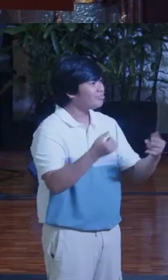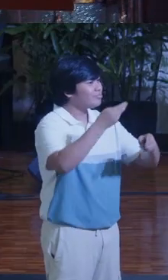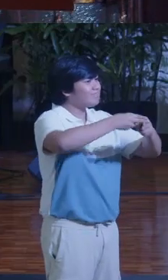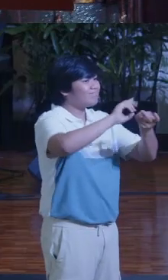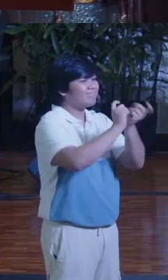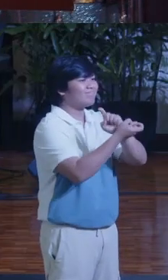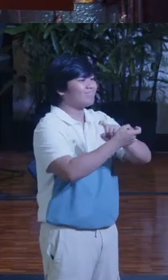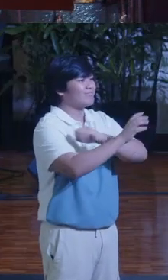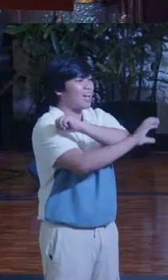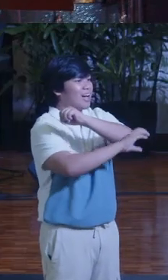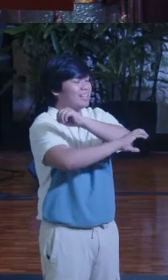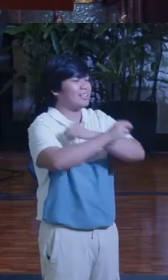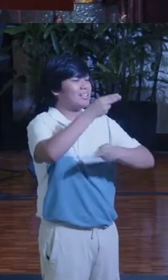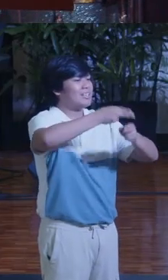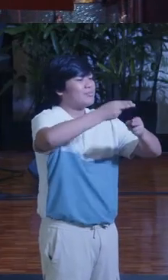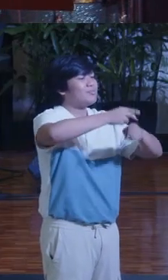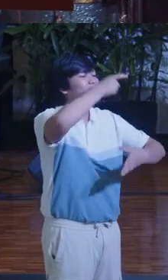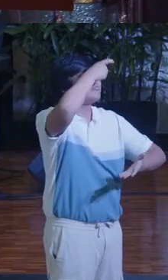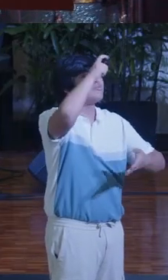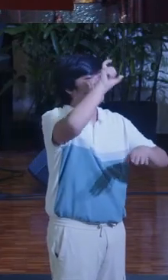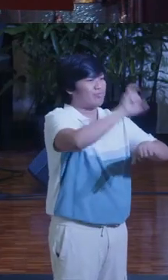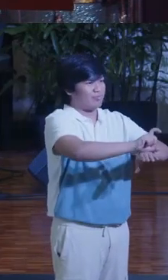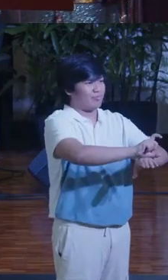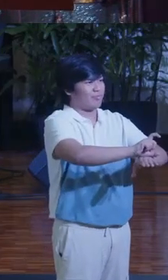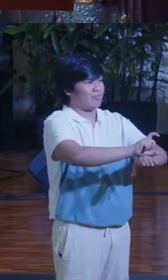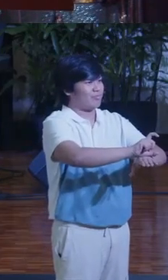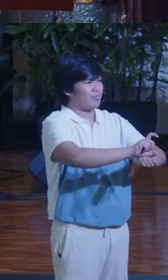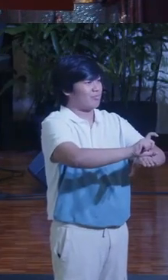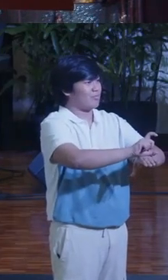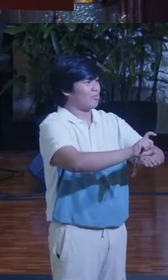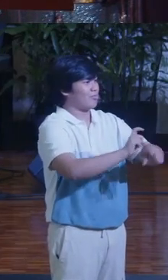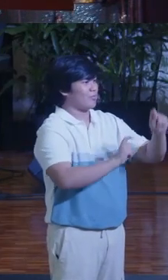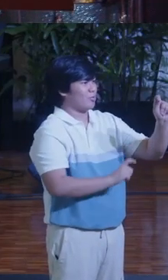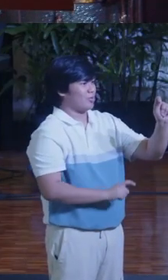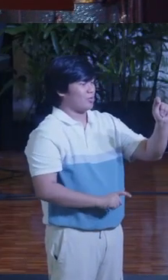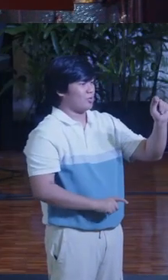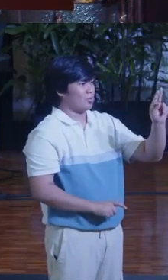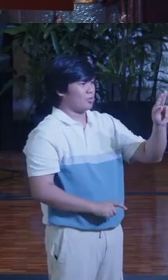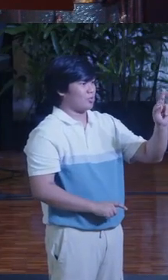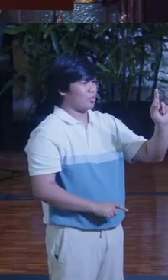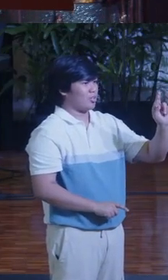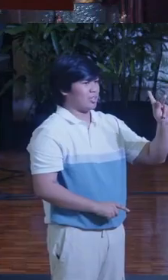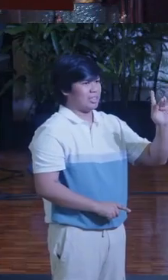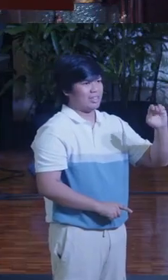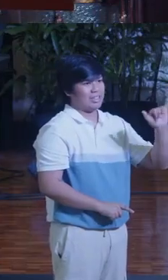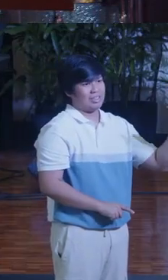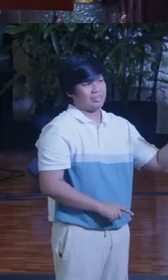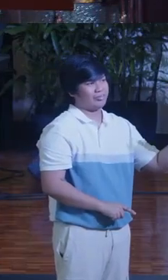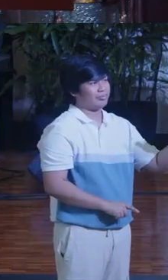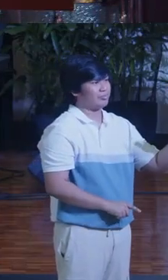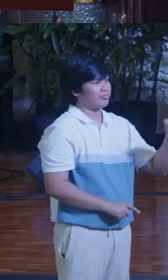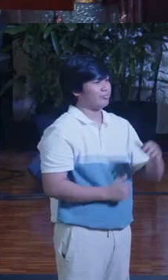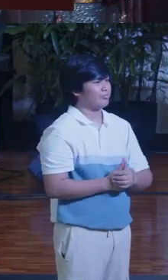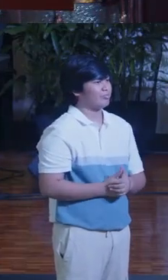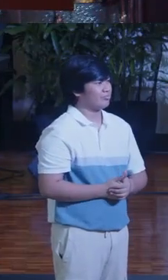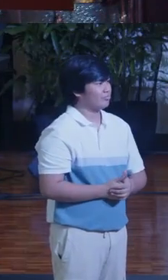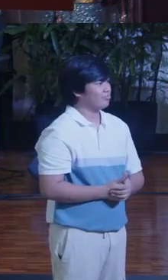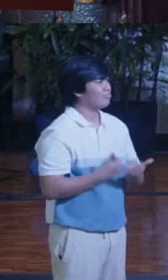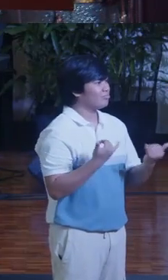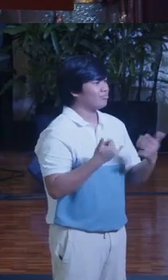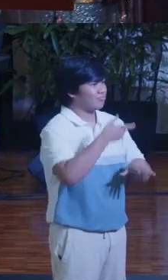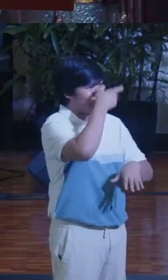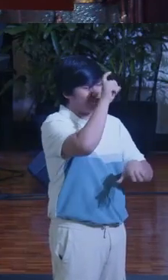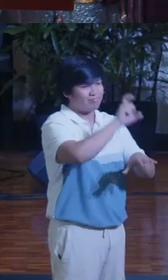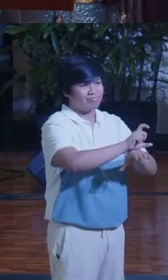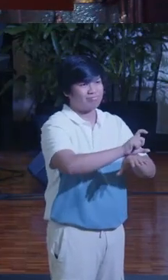na inyong matatandaan ay Ankara, Turkey, no? Nasa northeast ng dating region of